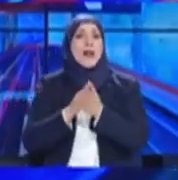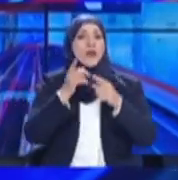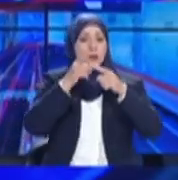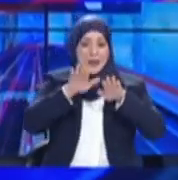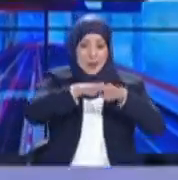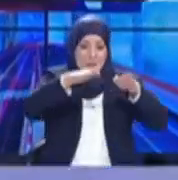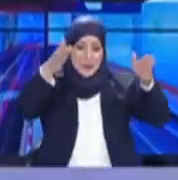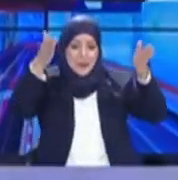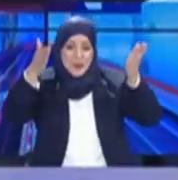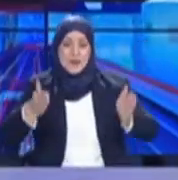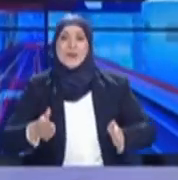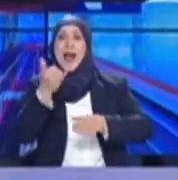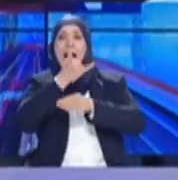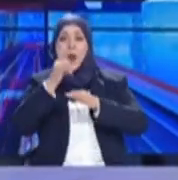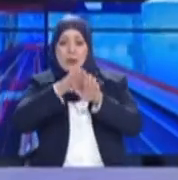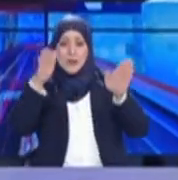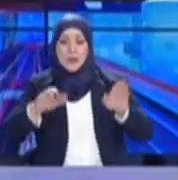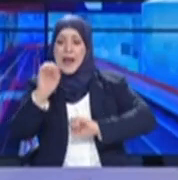الكراسي اللبنانيه